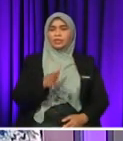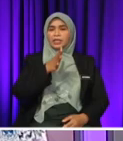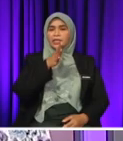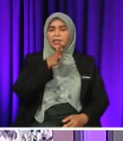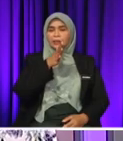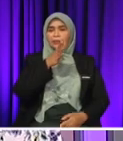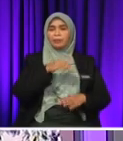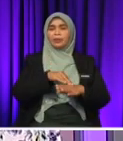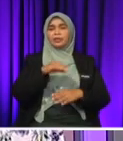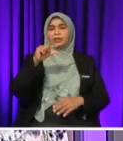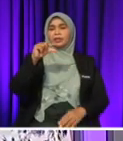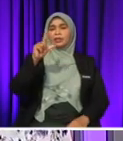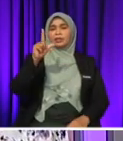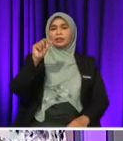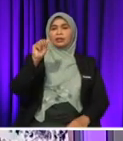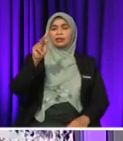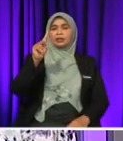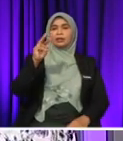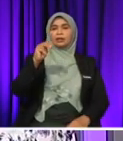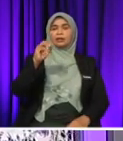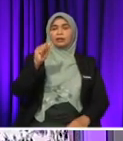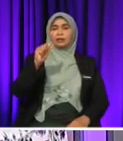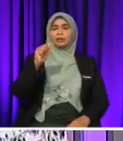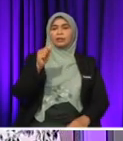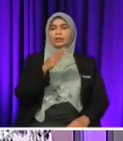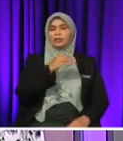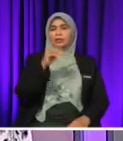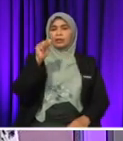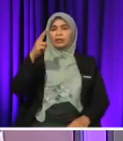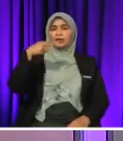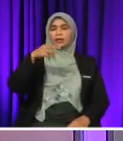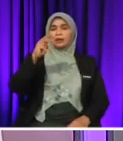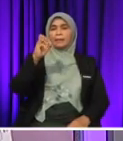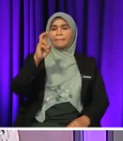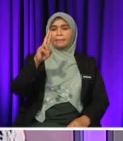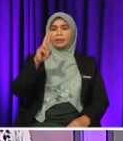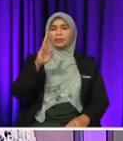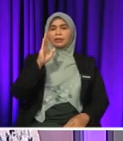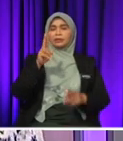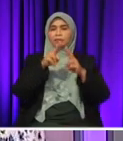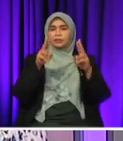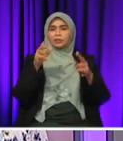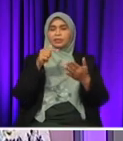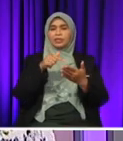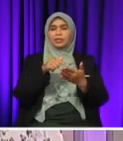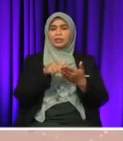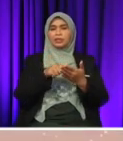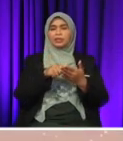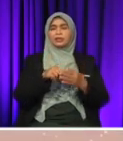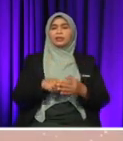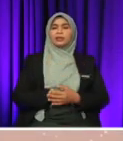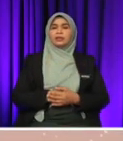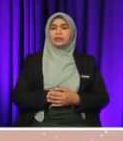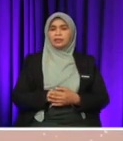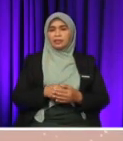glaukoma ke Ahmar teruji lagi Ridho dan Sabar betapa bagi kesempatan ini biar kusip bunga